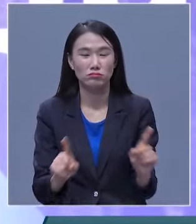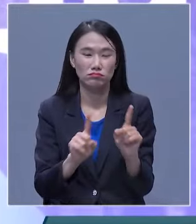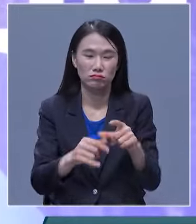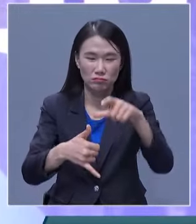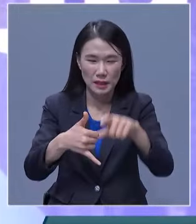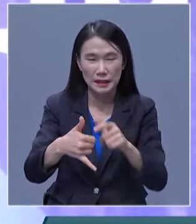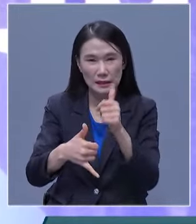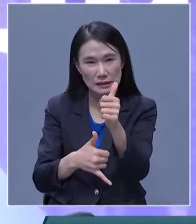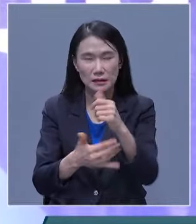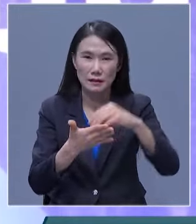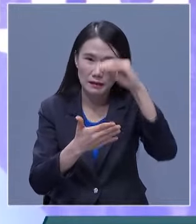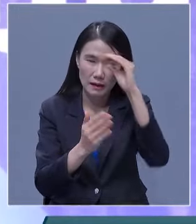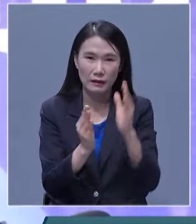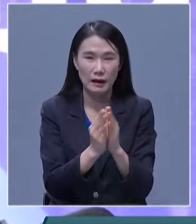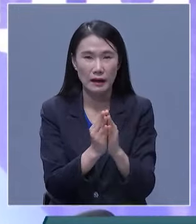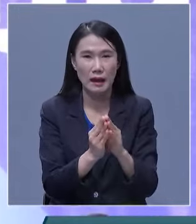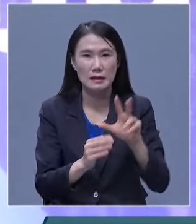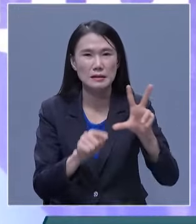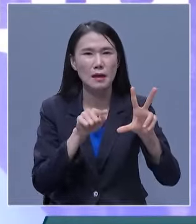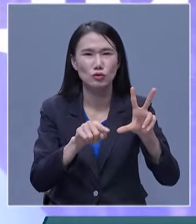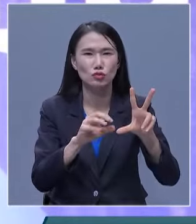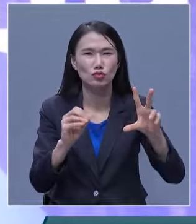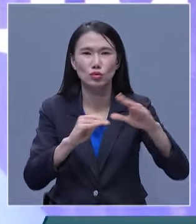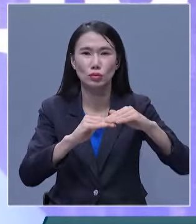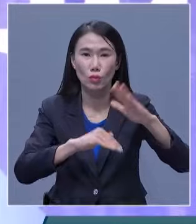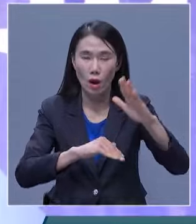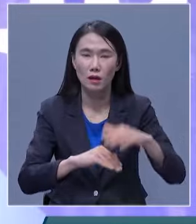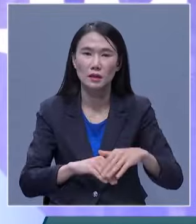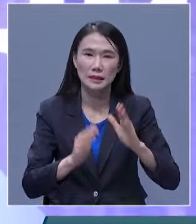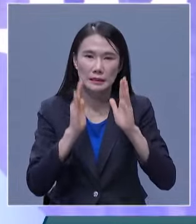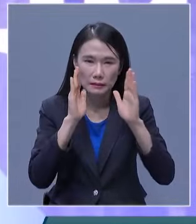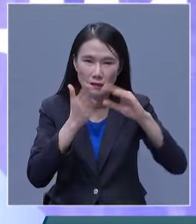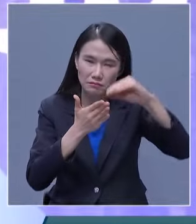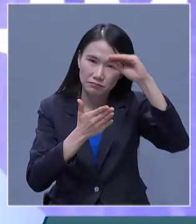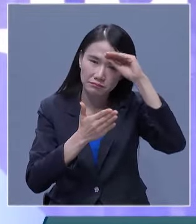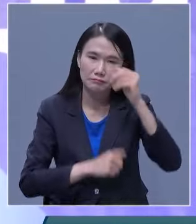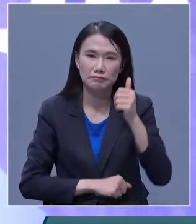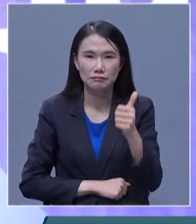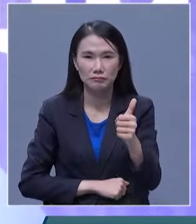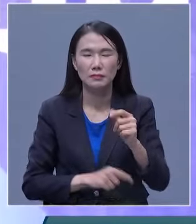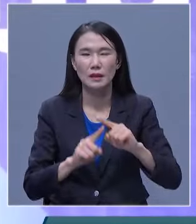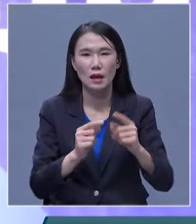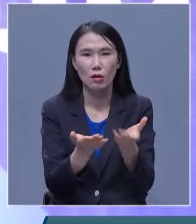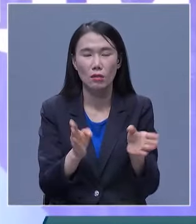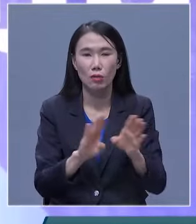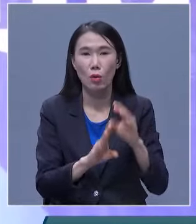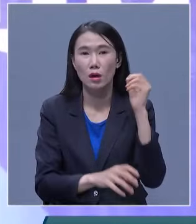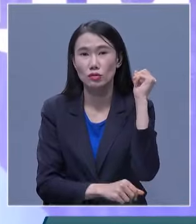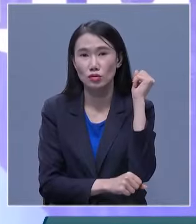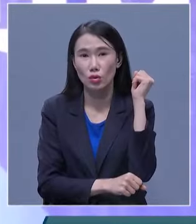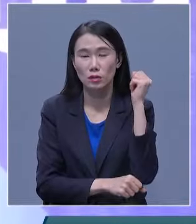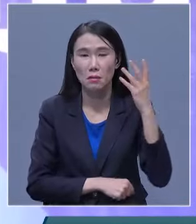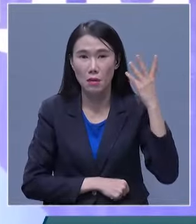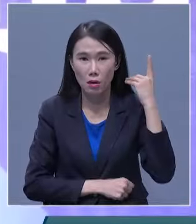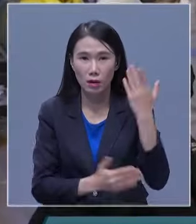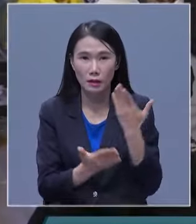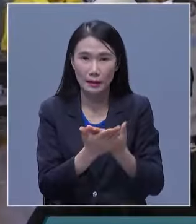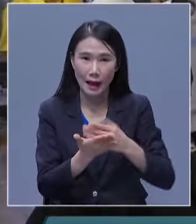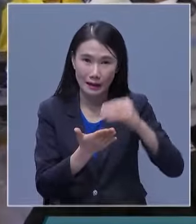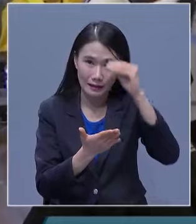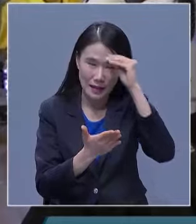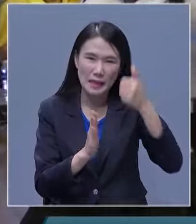ที่มีผลการเรียนดีได้เกรด3ขึ้นทั้งคู่เลยแล้วก็มีความตั้งใจเรียนแต่ว่ามีฐานะยากจนที่ผ่านมาก็เคยติดค้างค่าเทอมม